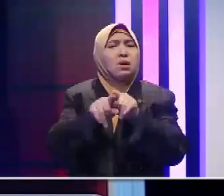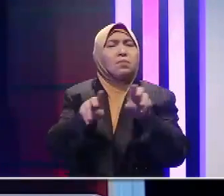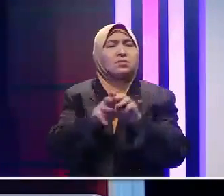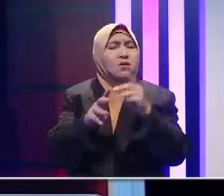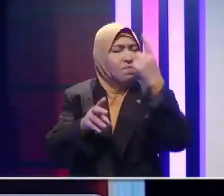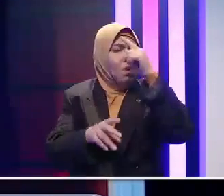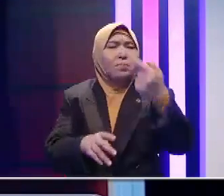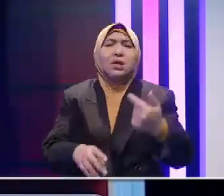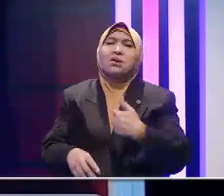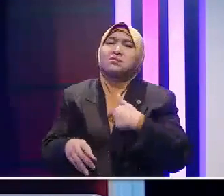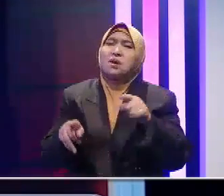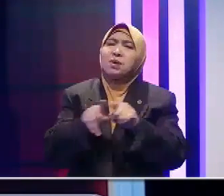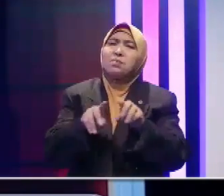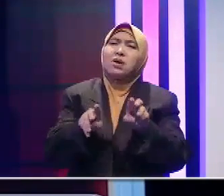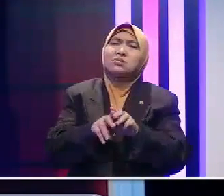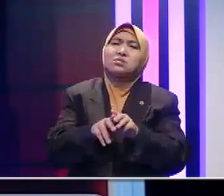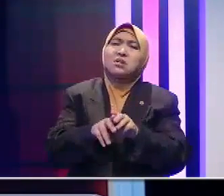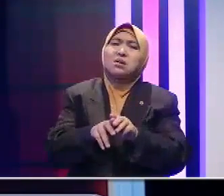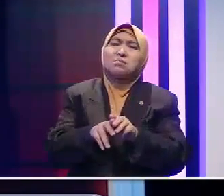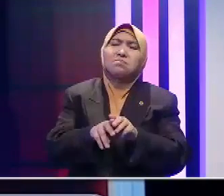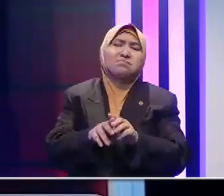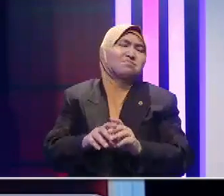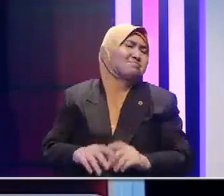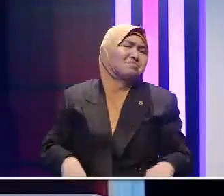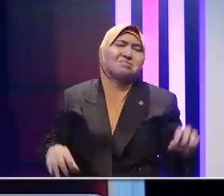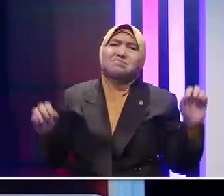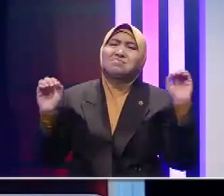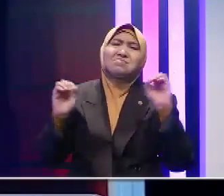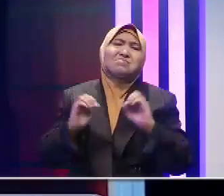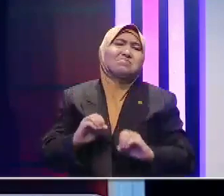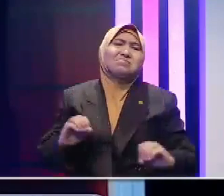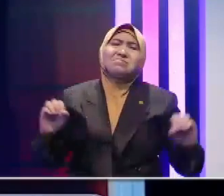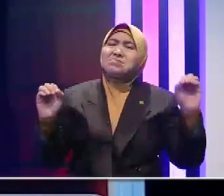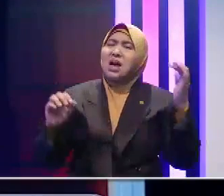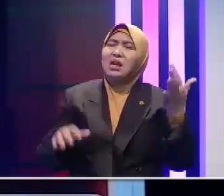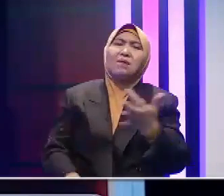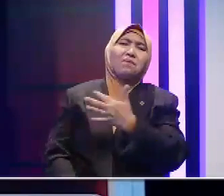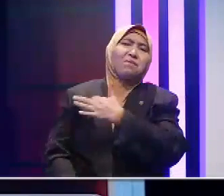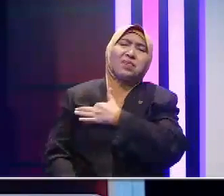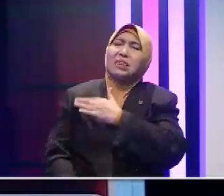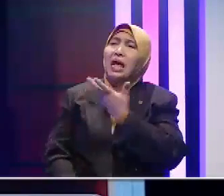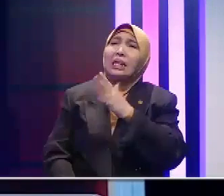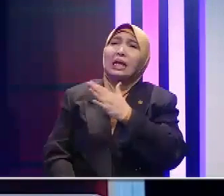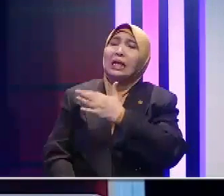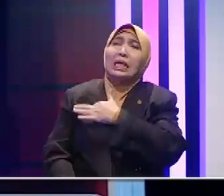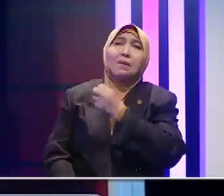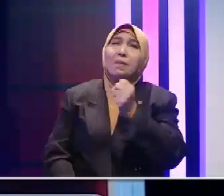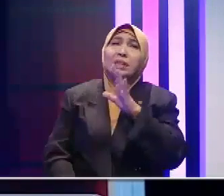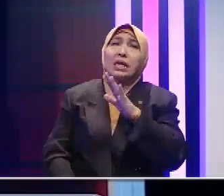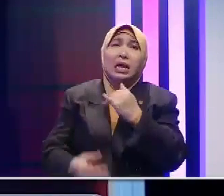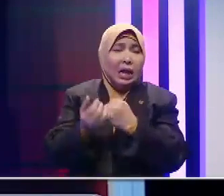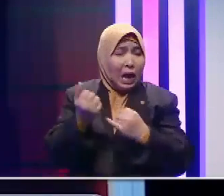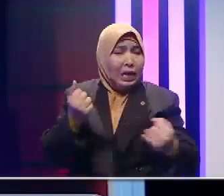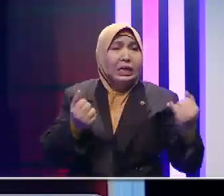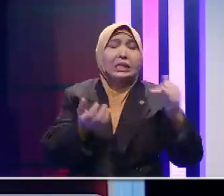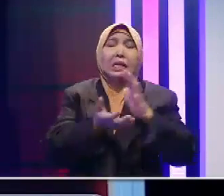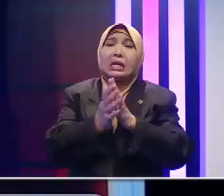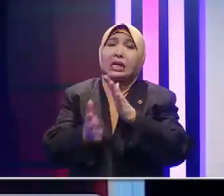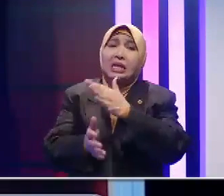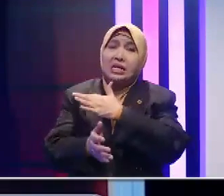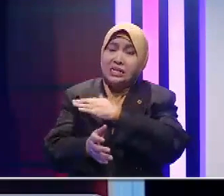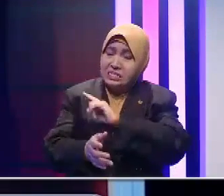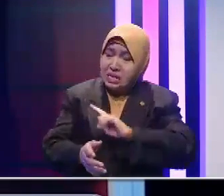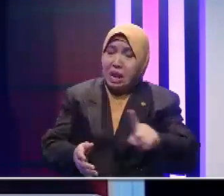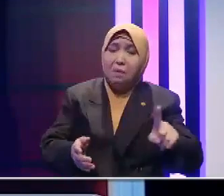saya memang dah tak ada taste of Islam anymore dalam hati mereka. Lahir sebagai Islam tapi daripada baby